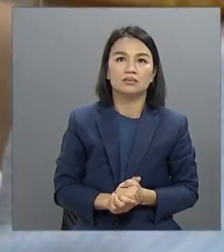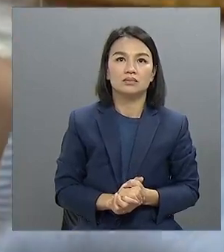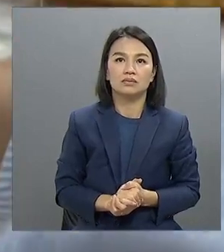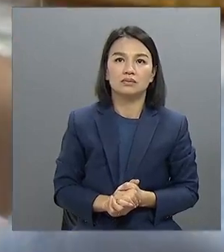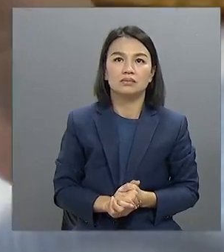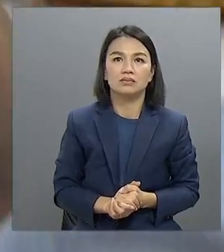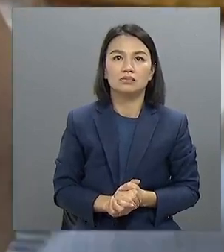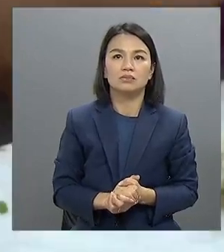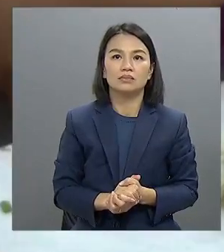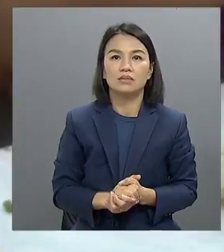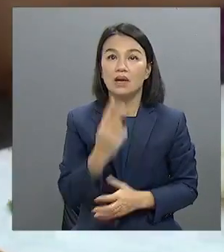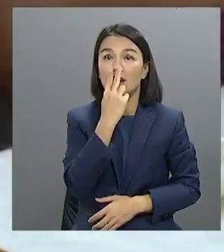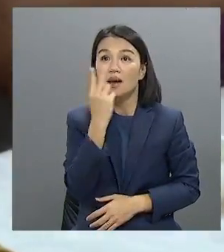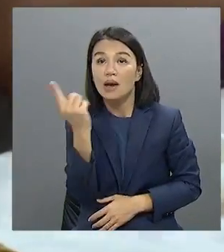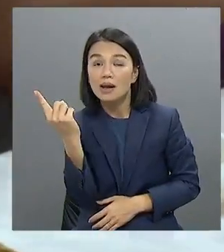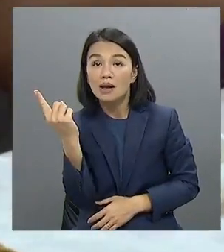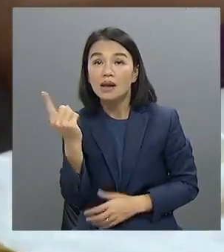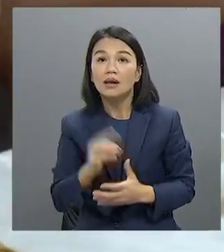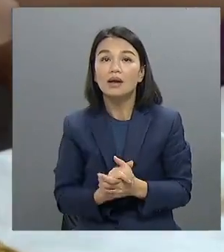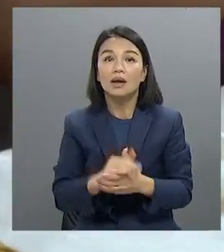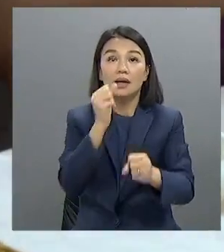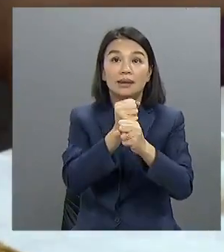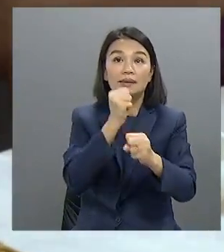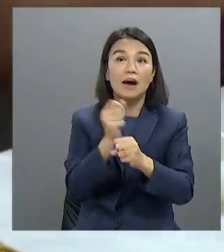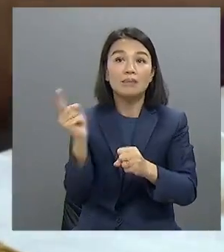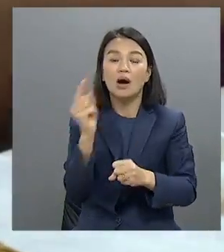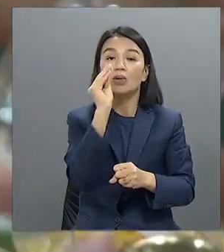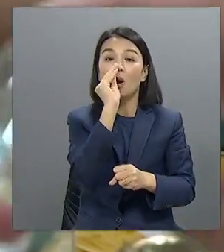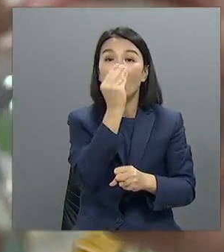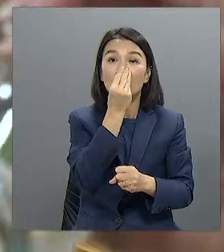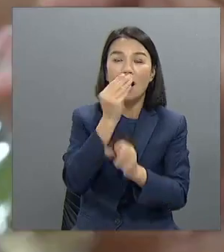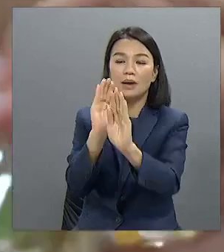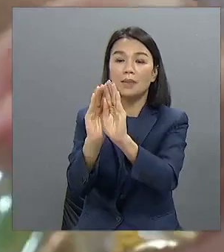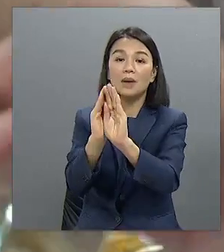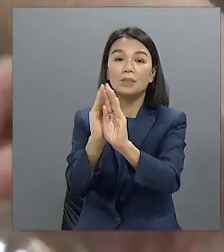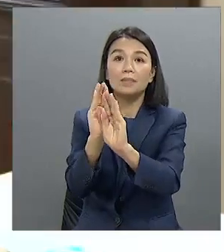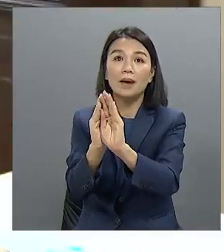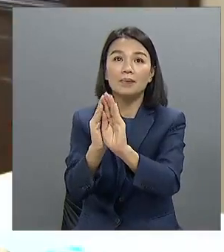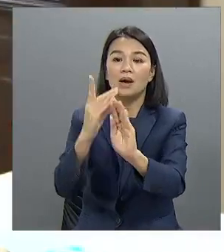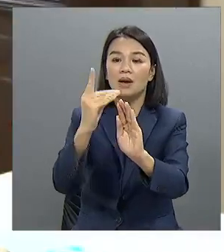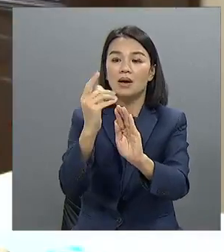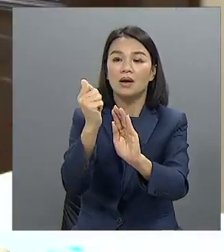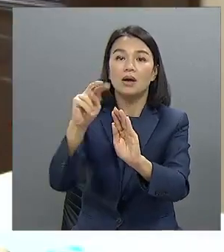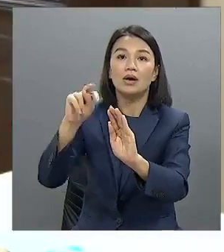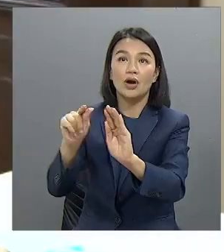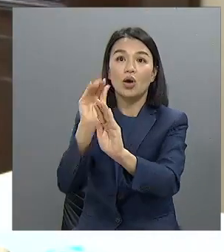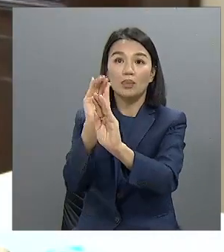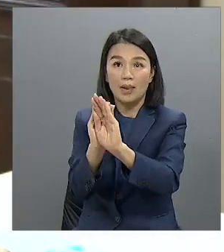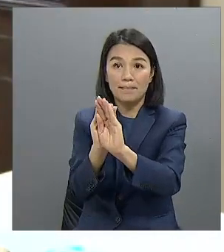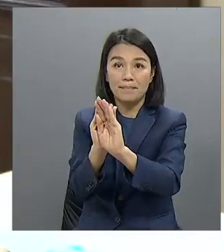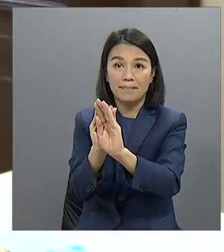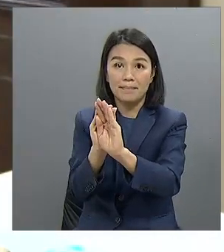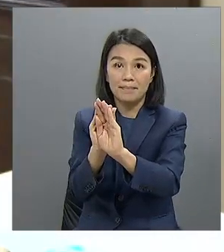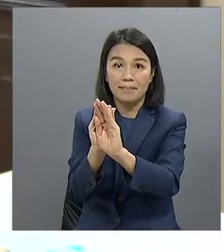บอกก่อนเลยว่าจำปาดองนะพอดองแล้วเมื่อนำมาดองแล้วเนี่ยผ่านการดองเนี่ยเราเปิดฝาไม่ได้เ